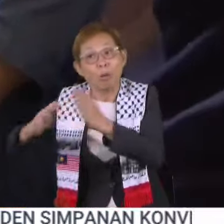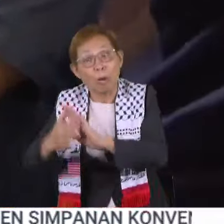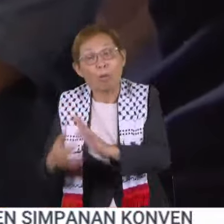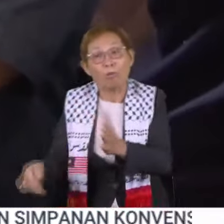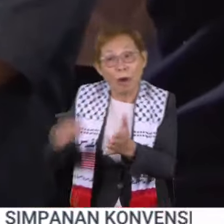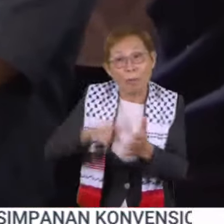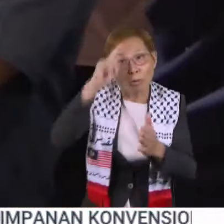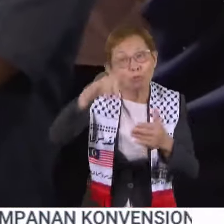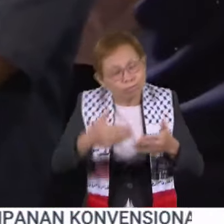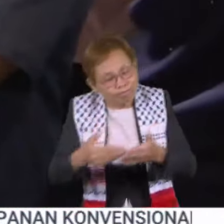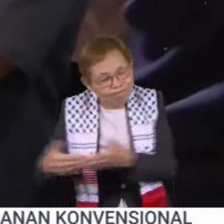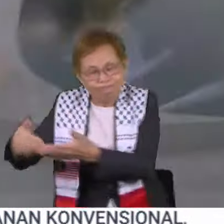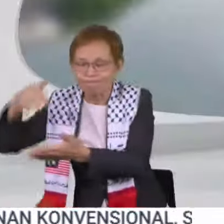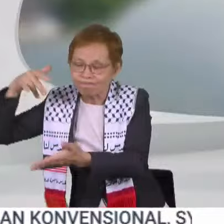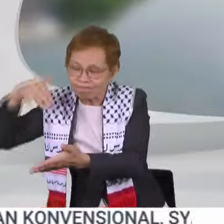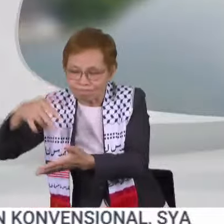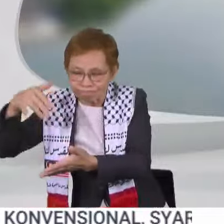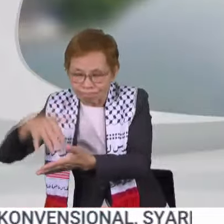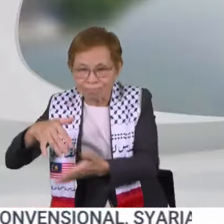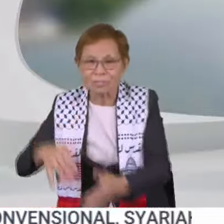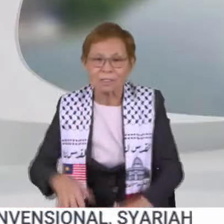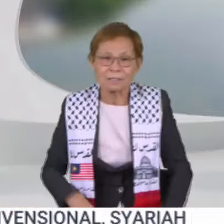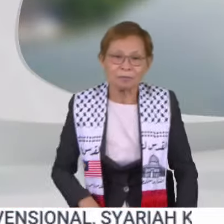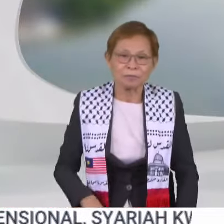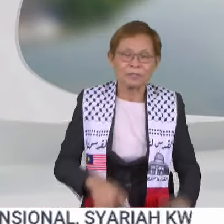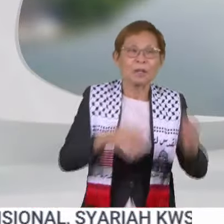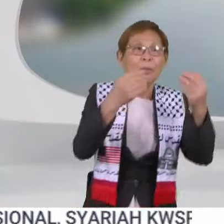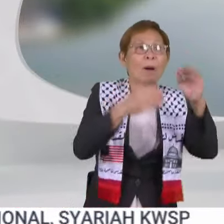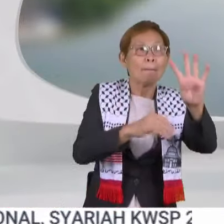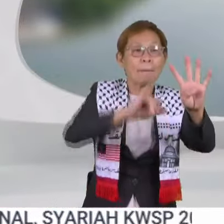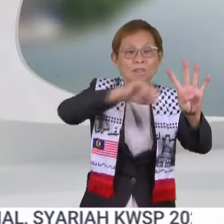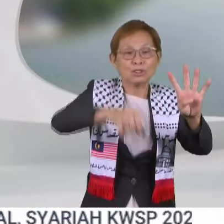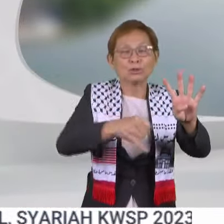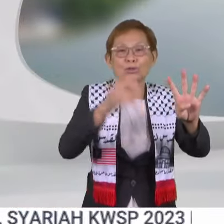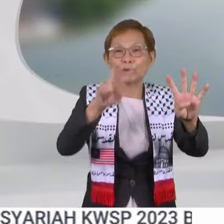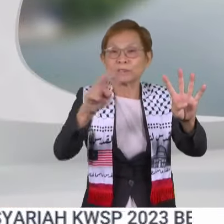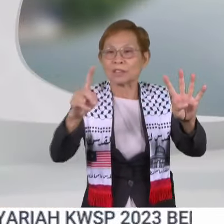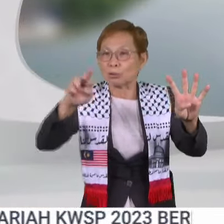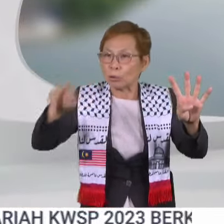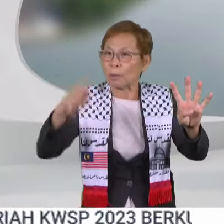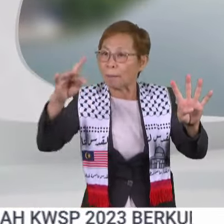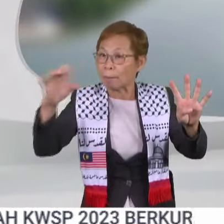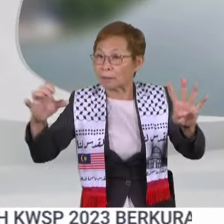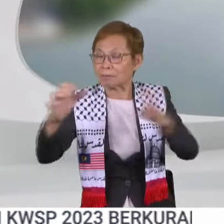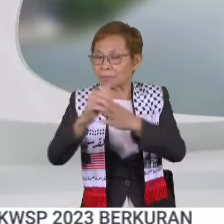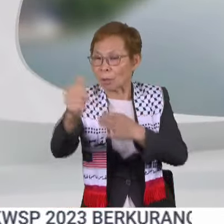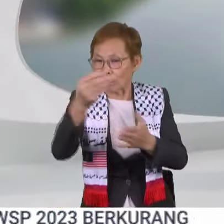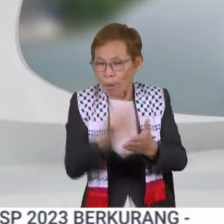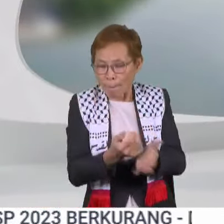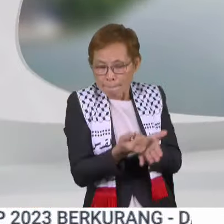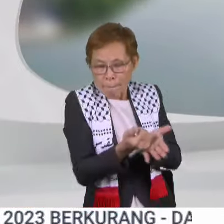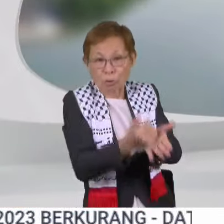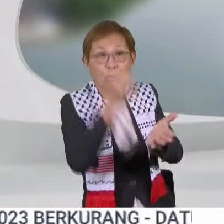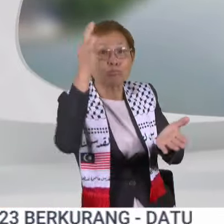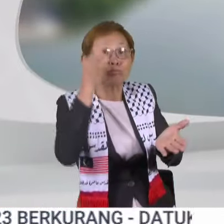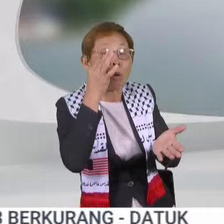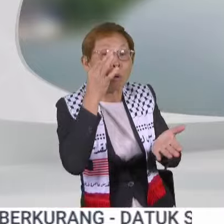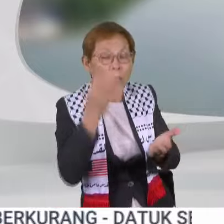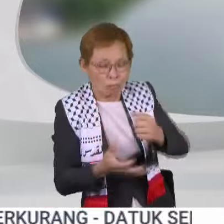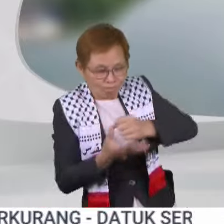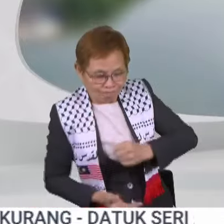menyambung pelajaran sejumlah r,21,800 bantuan persekutuan